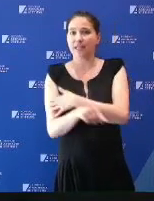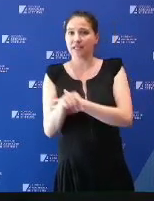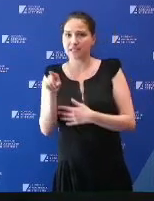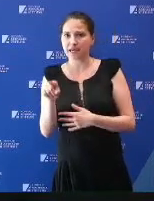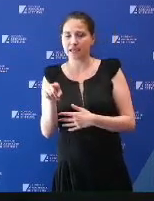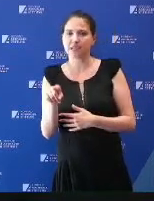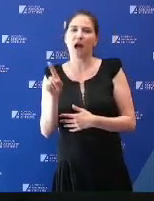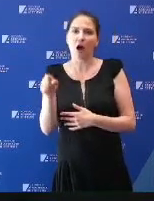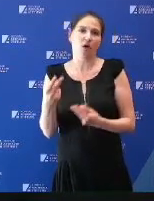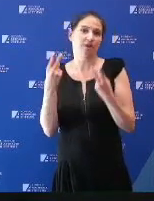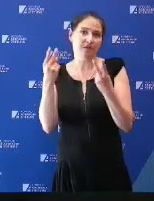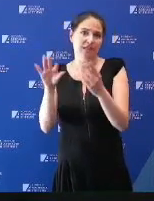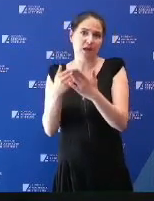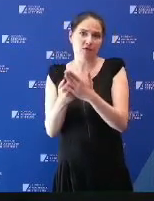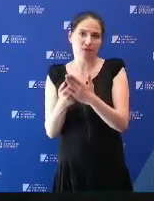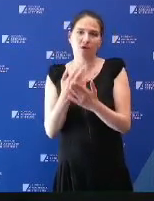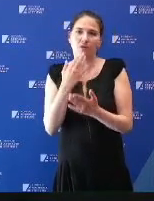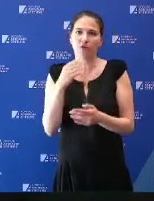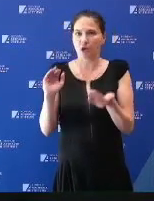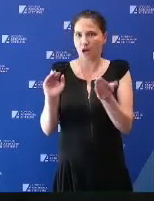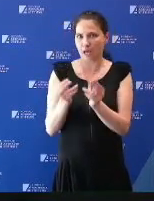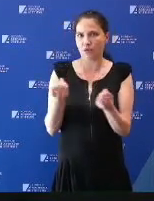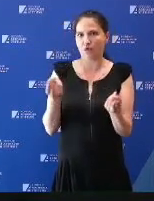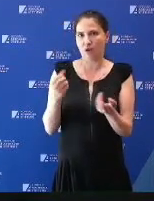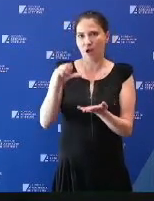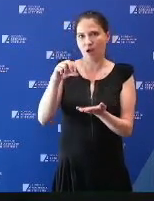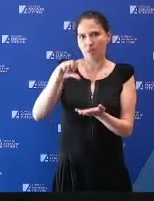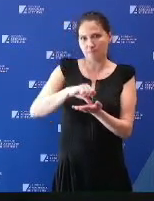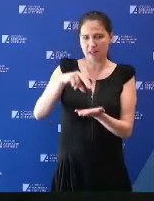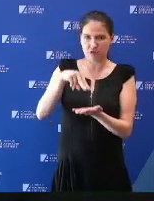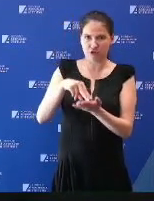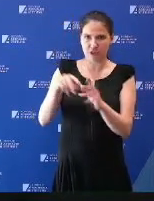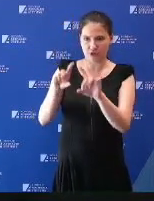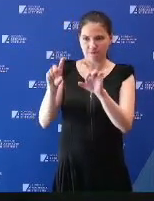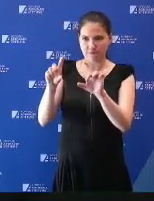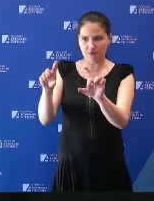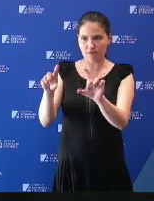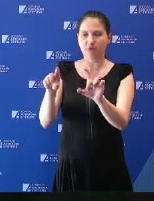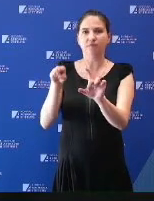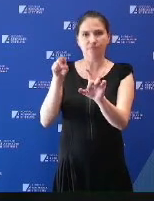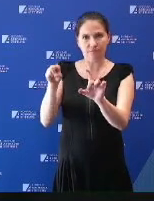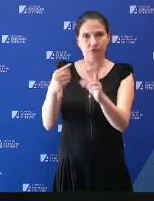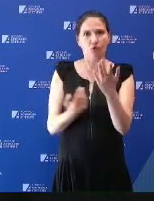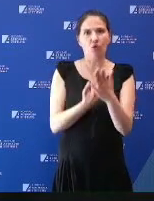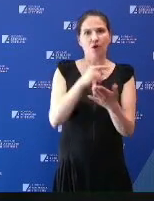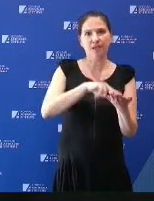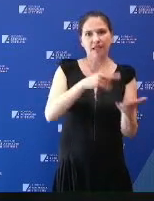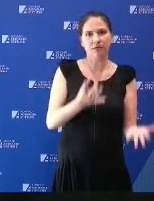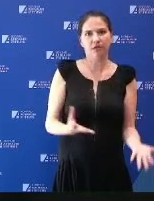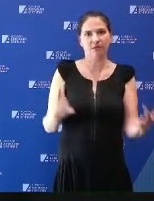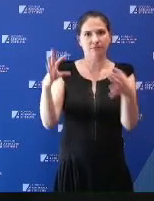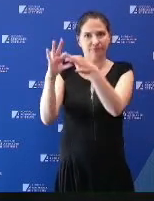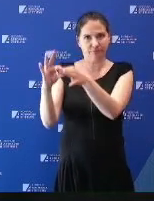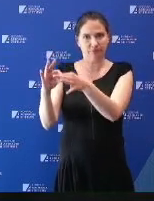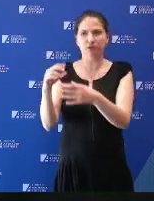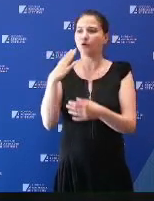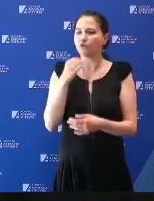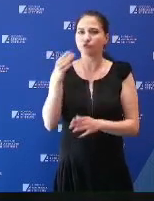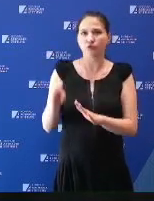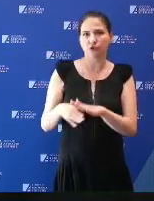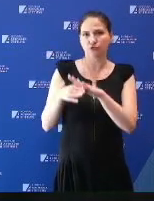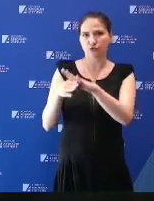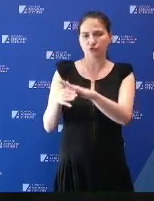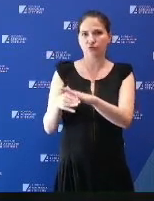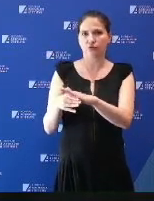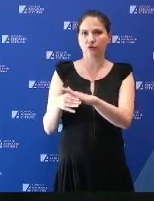wesentlichen Aufgaben, kleine und mittelständische Unternehmen auch mit den neuen Technologien in Verbindung bringen. Wir wollen sie unterstützen, wir wollen